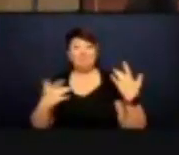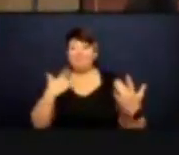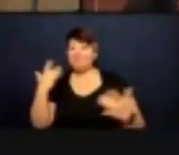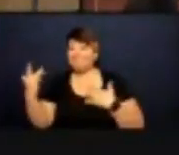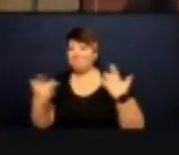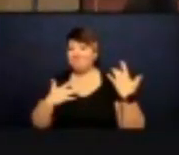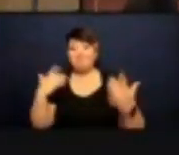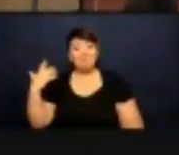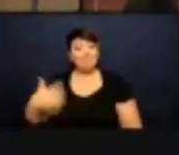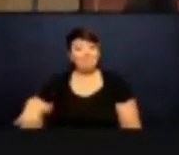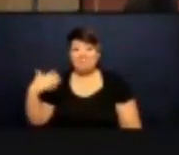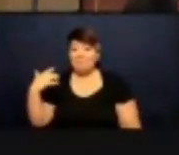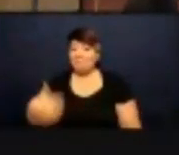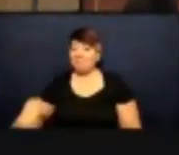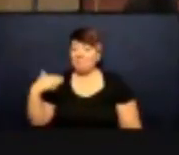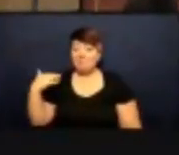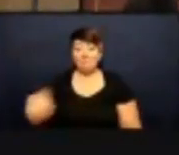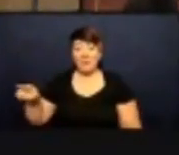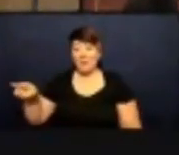mikrofoni hizi kwa